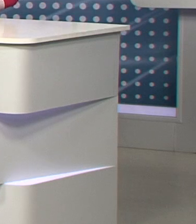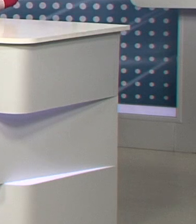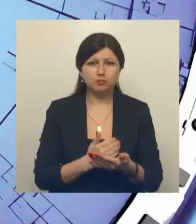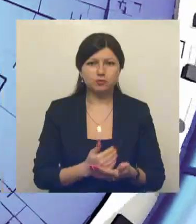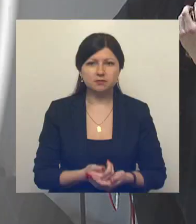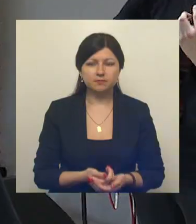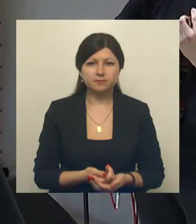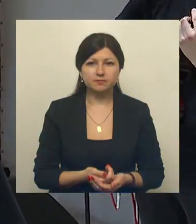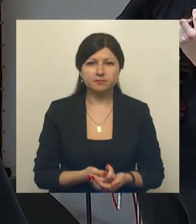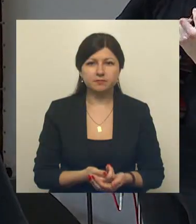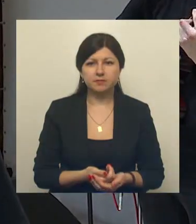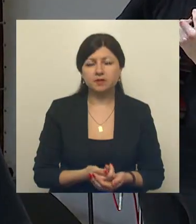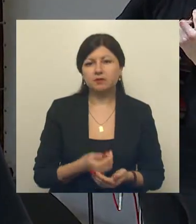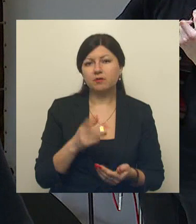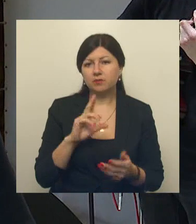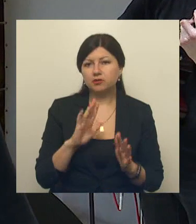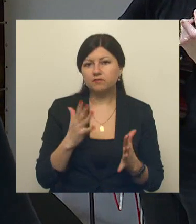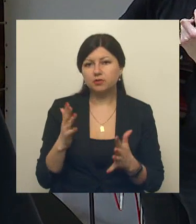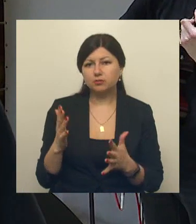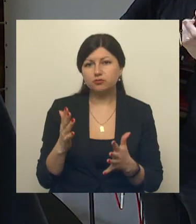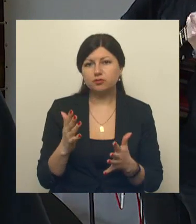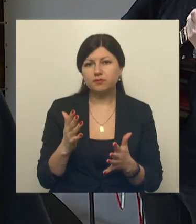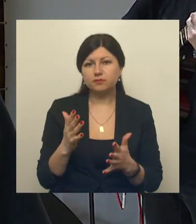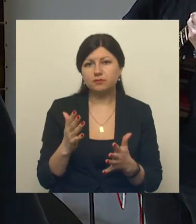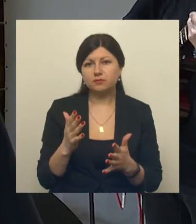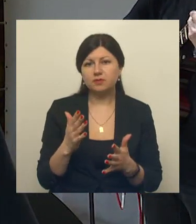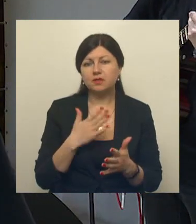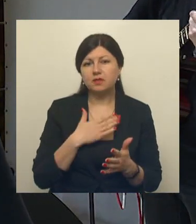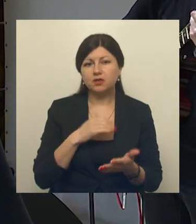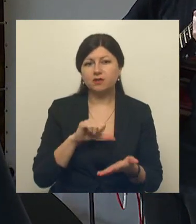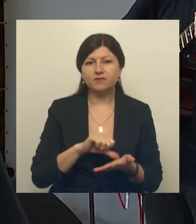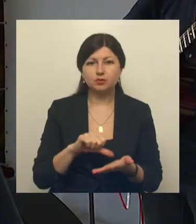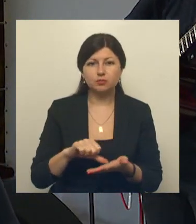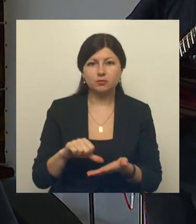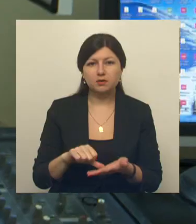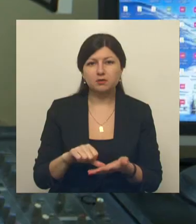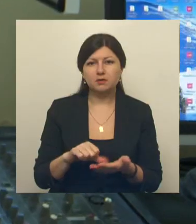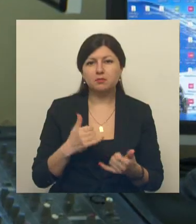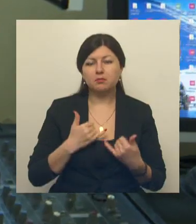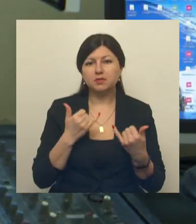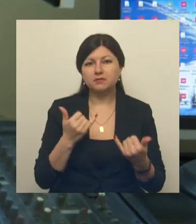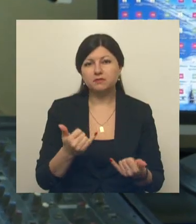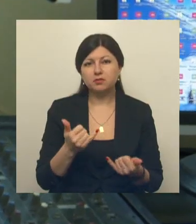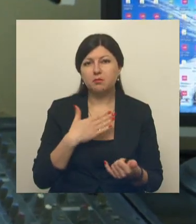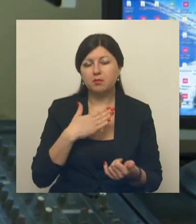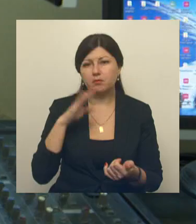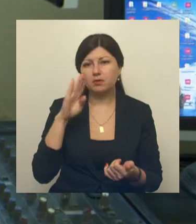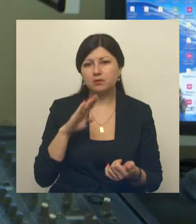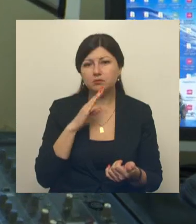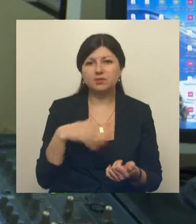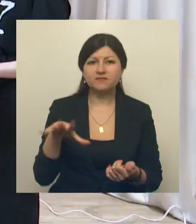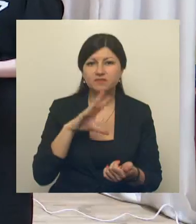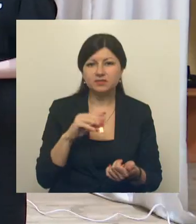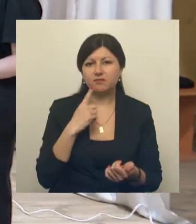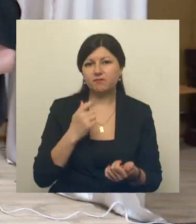выпуске. В большинстве случаев наши выступления посвящены моему отцу и всем